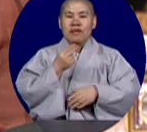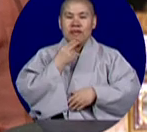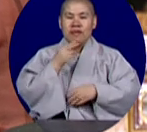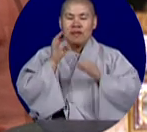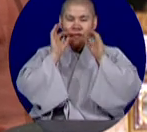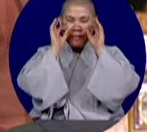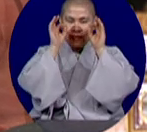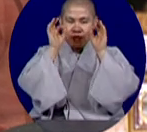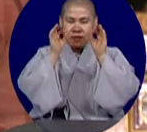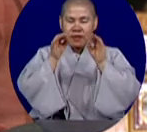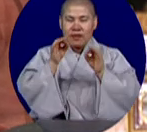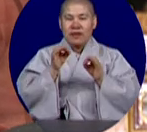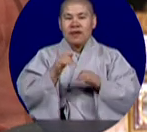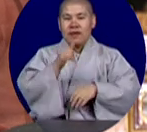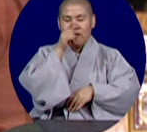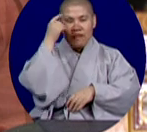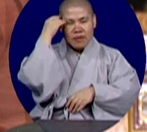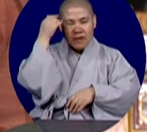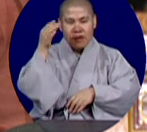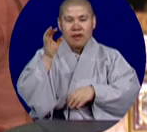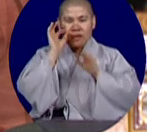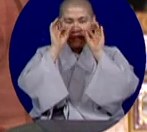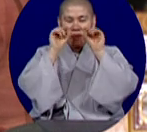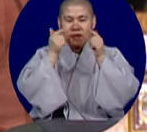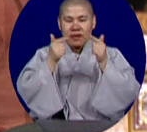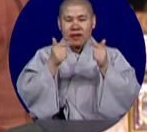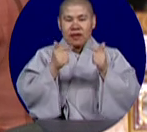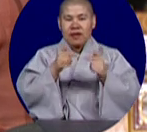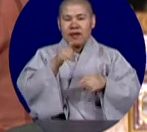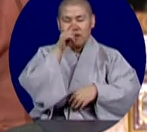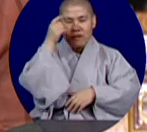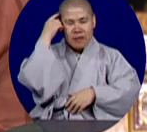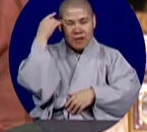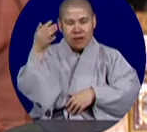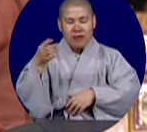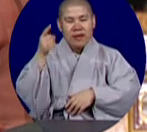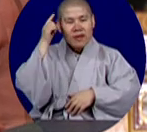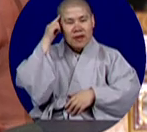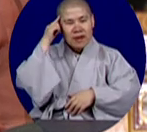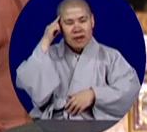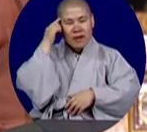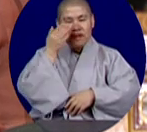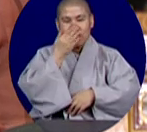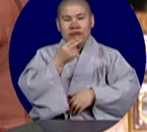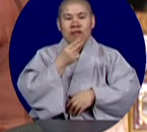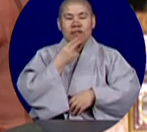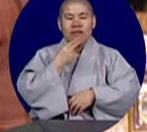보이는 게 있나요? 안 보이는 게 없나요? 일체 생각할 수 없는 게 허공이거든요.